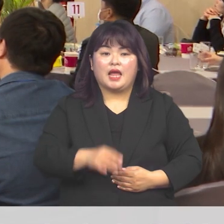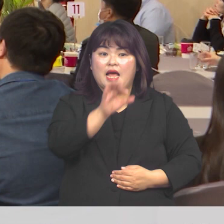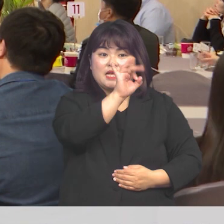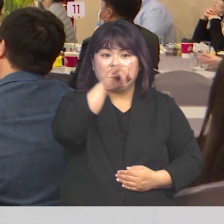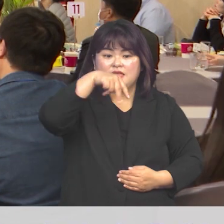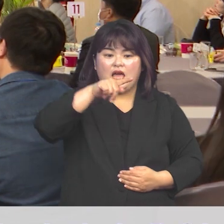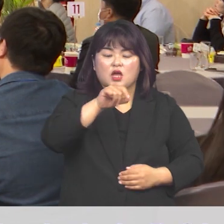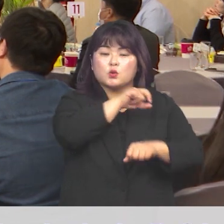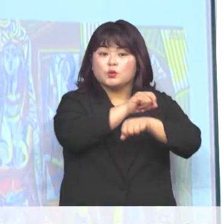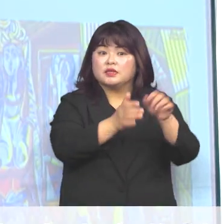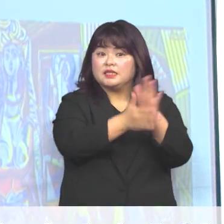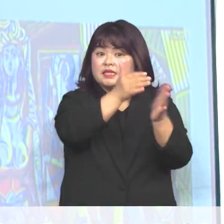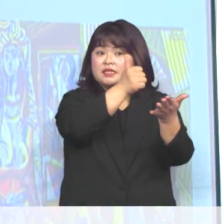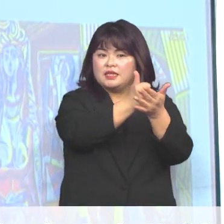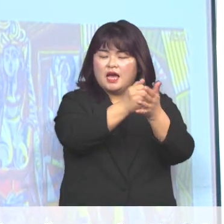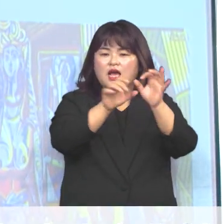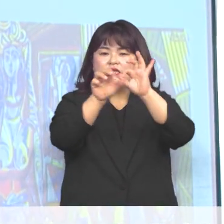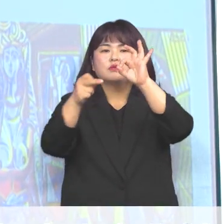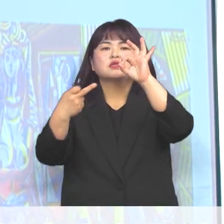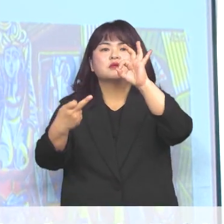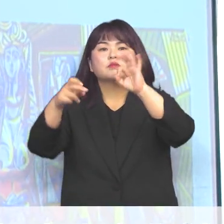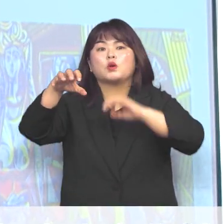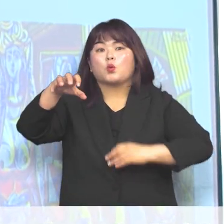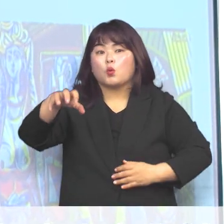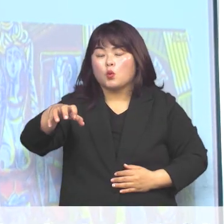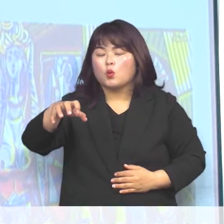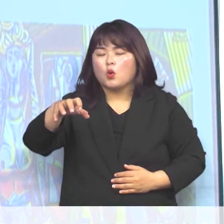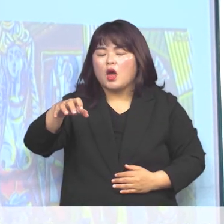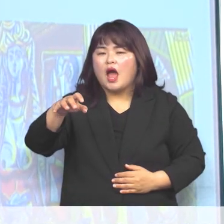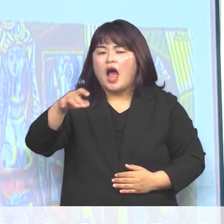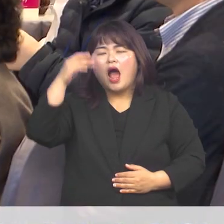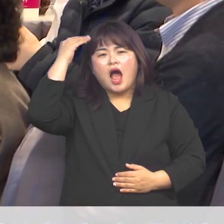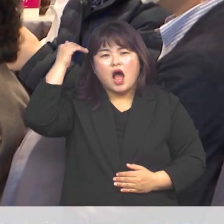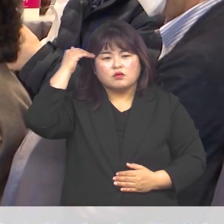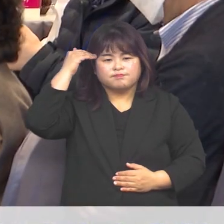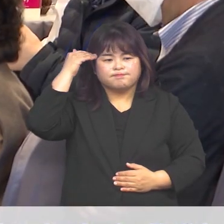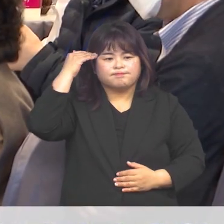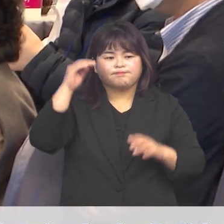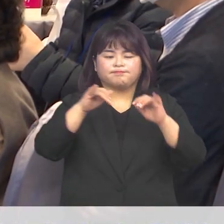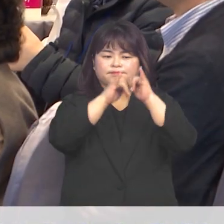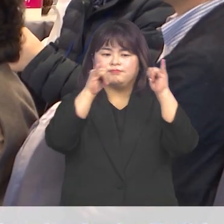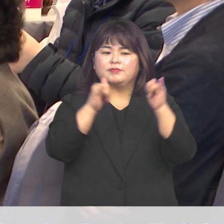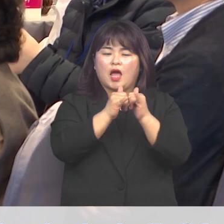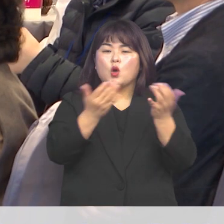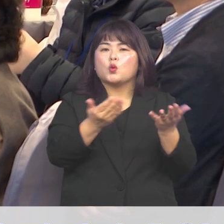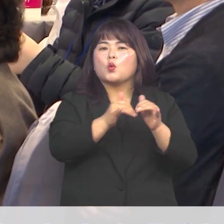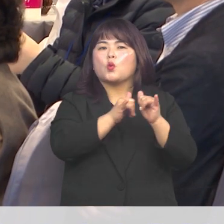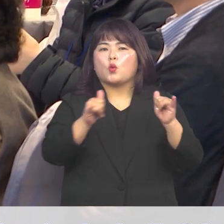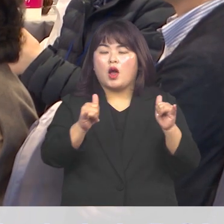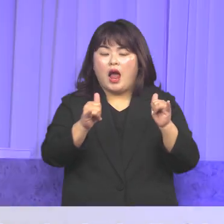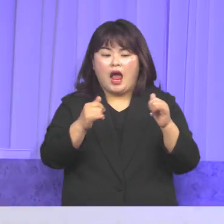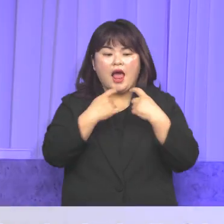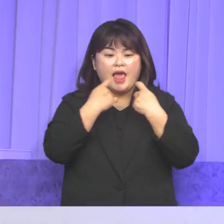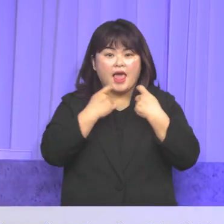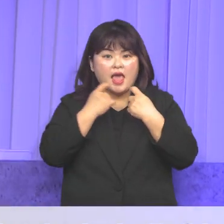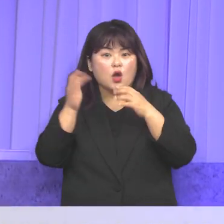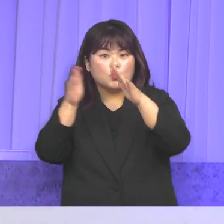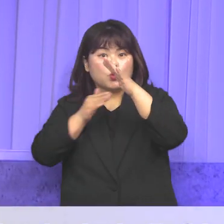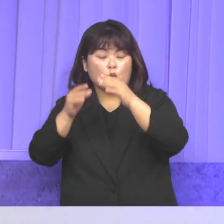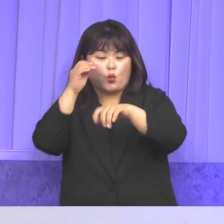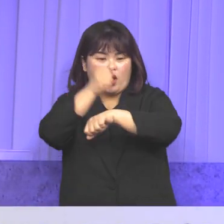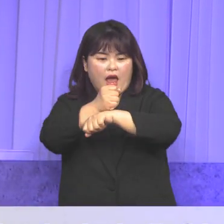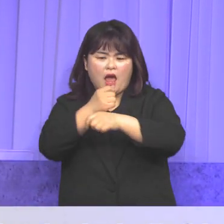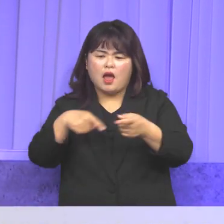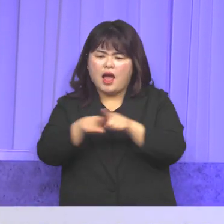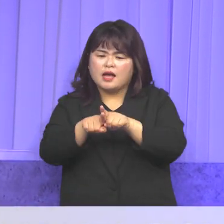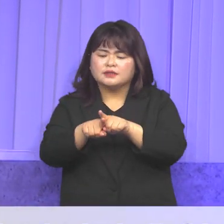이상일 용인특례시장은 12일 열린 2023년 사회복지종사자 민관합동 워크숍에서 사회복지시설 관계자 160여